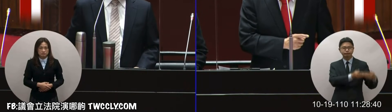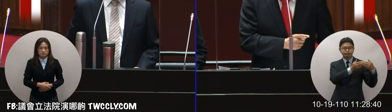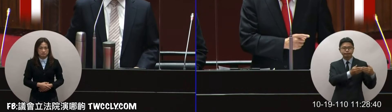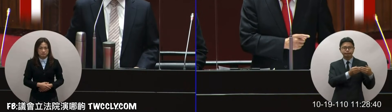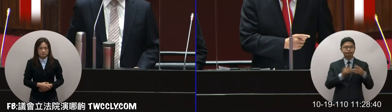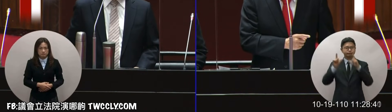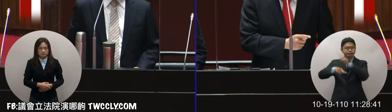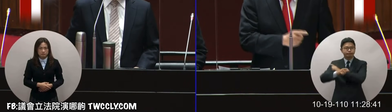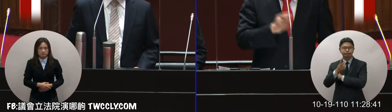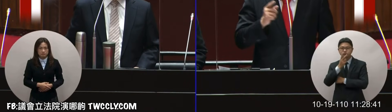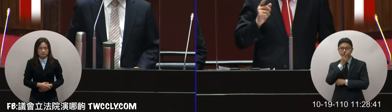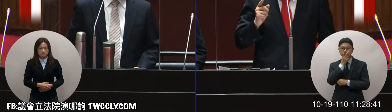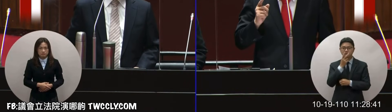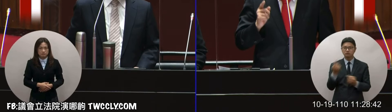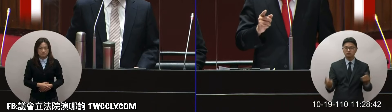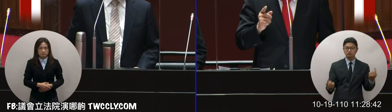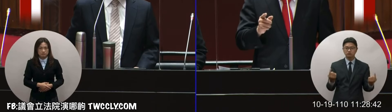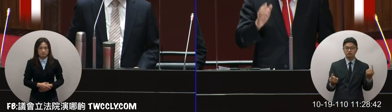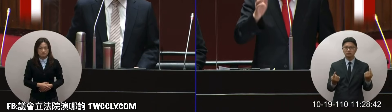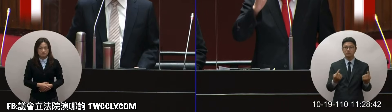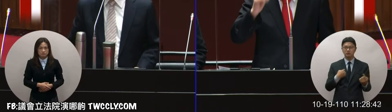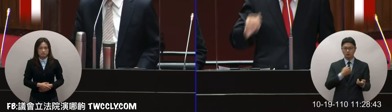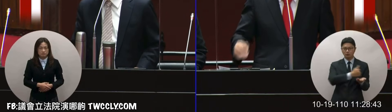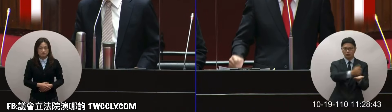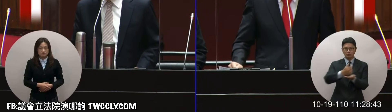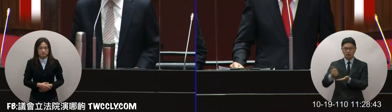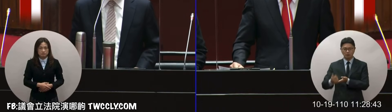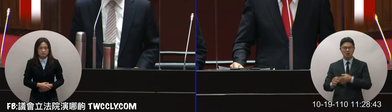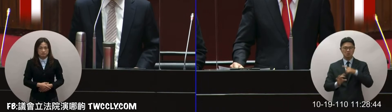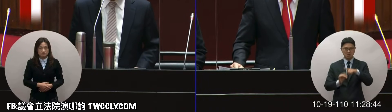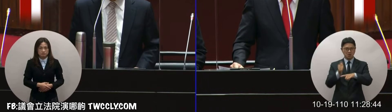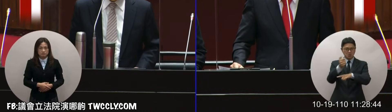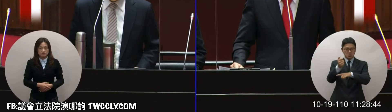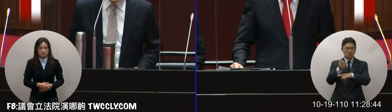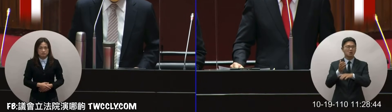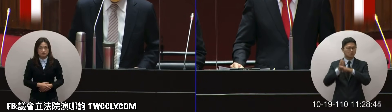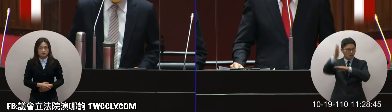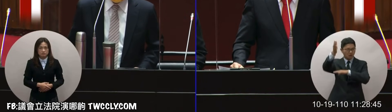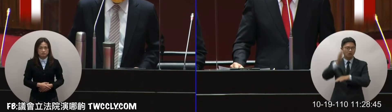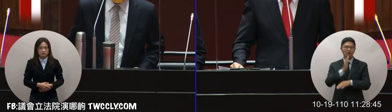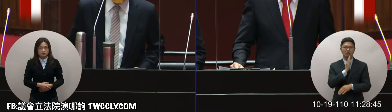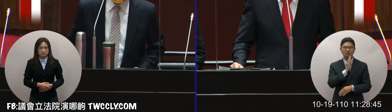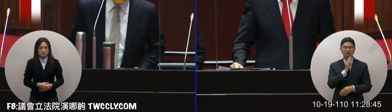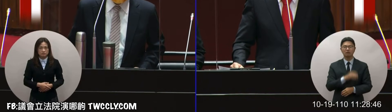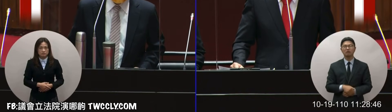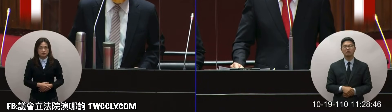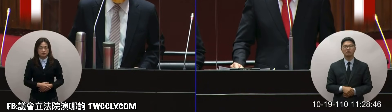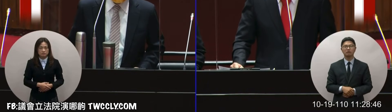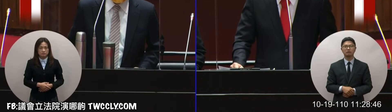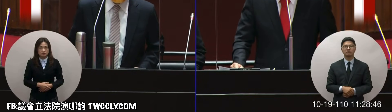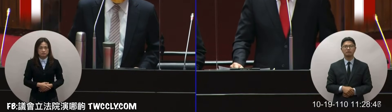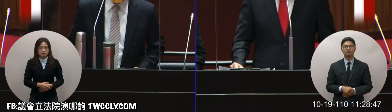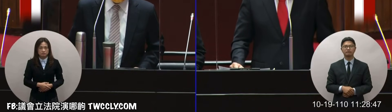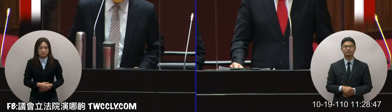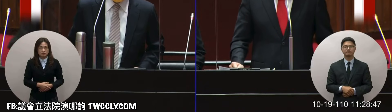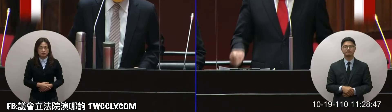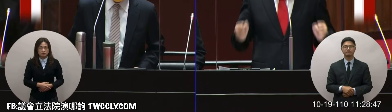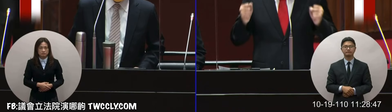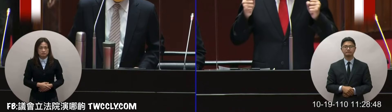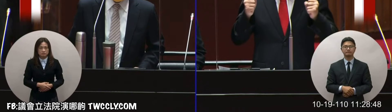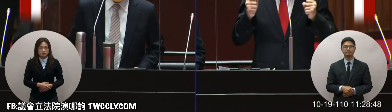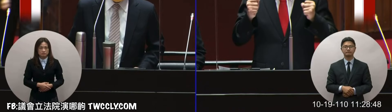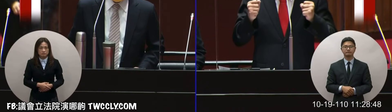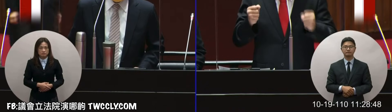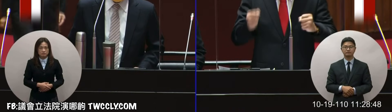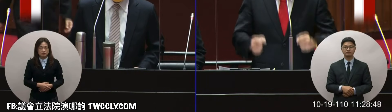东南亚，占我们的整体出口超过50%。院长，今天我们要